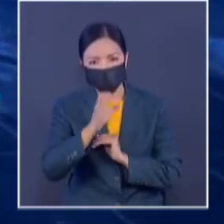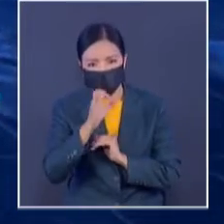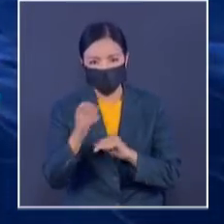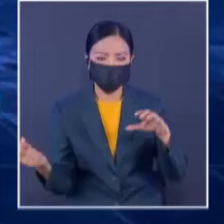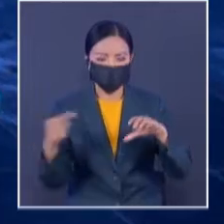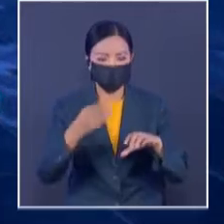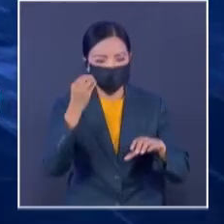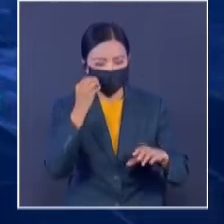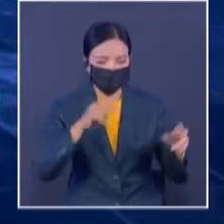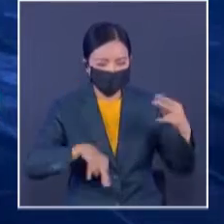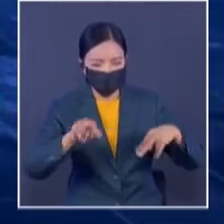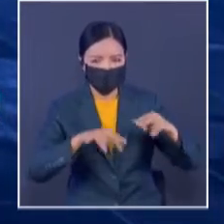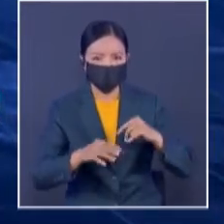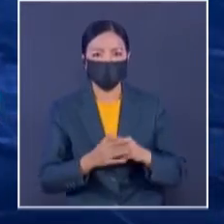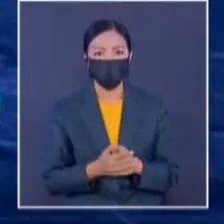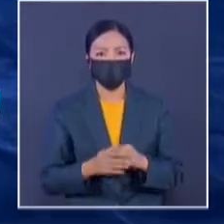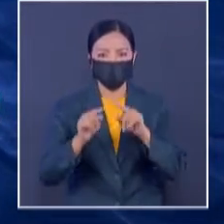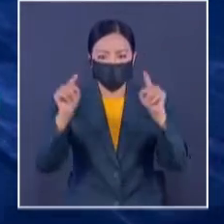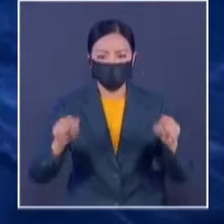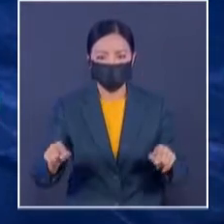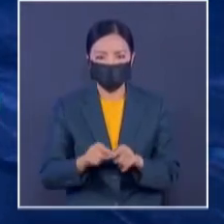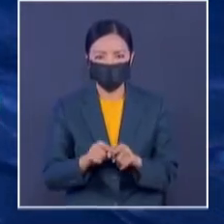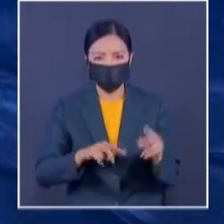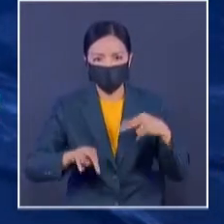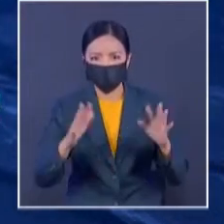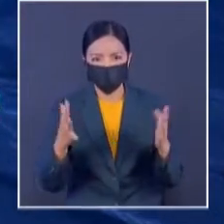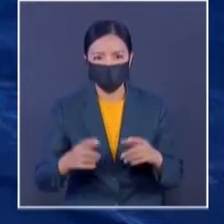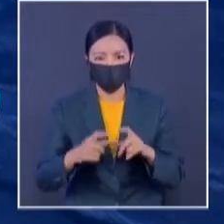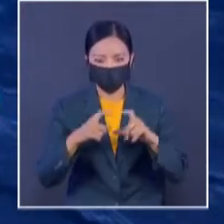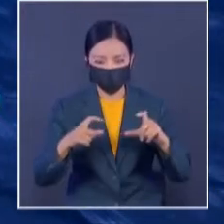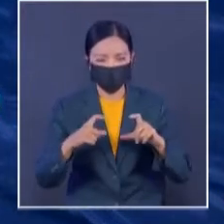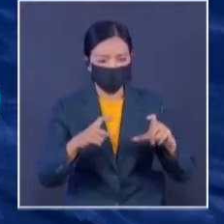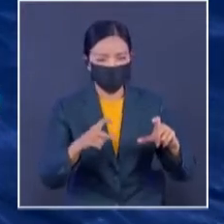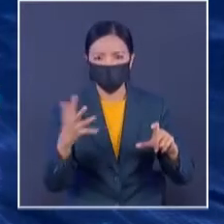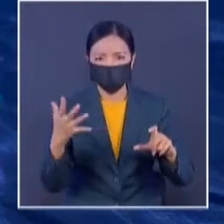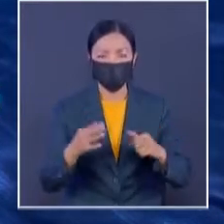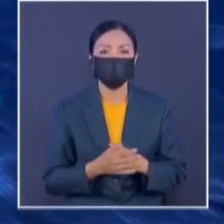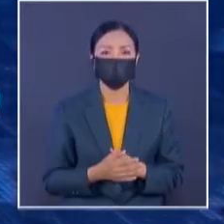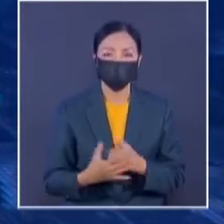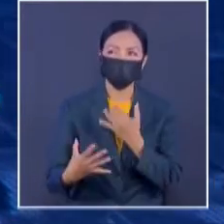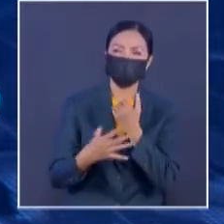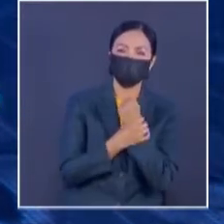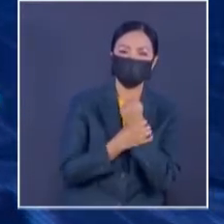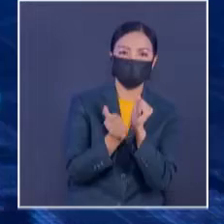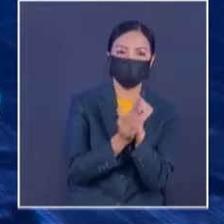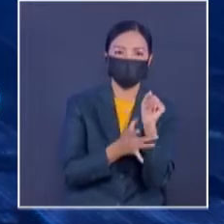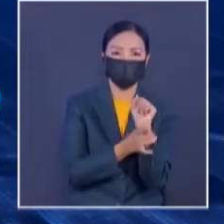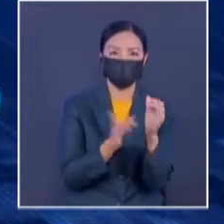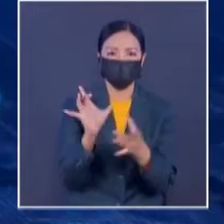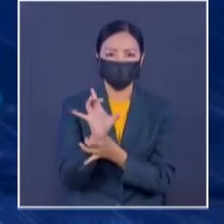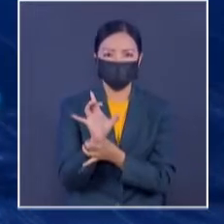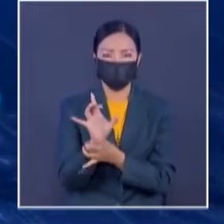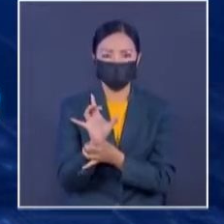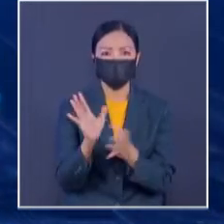ของเขาเองครับโดยที่1คือไม่มีหมายค้น2ไม่แสดงบัตรประจำตัวแล้วก็จับเขาใส่กุญแจมือและ